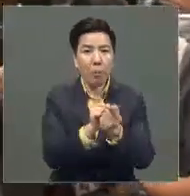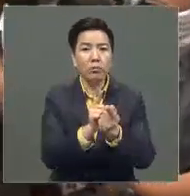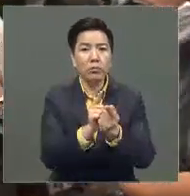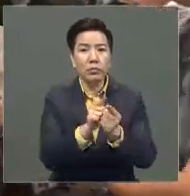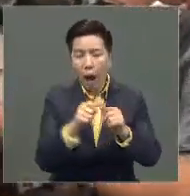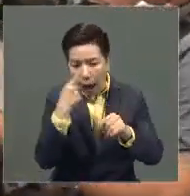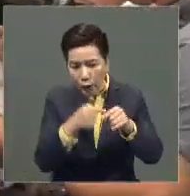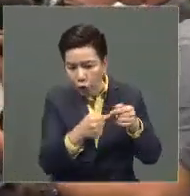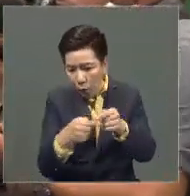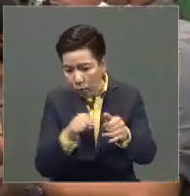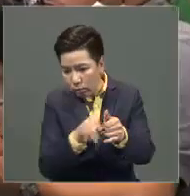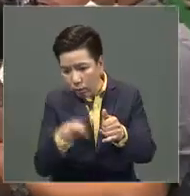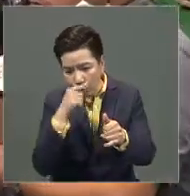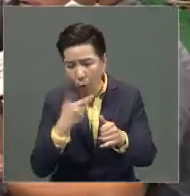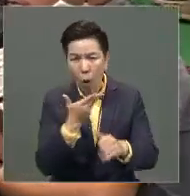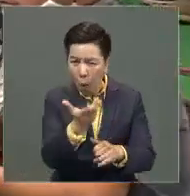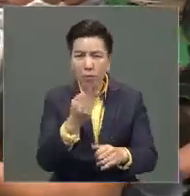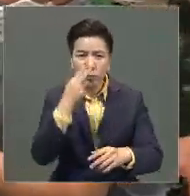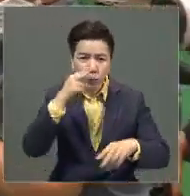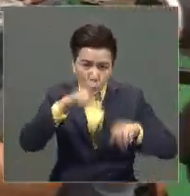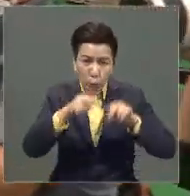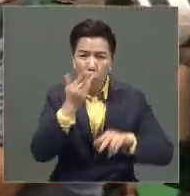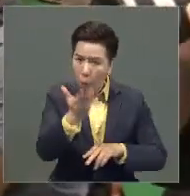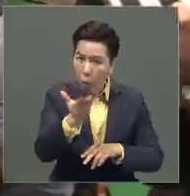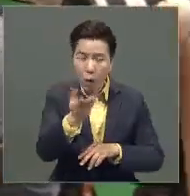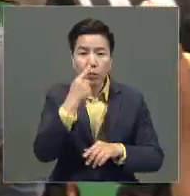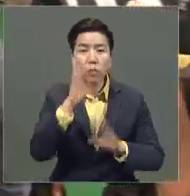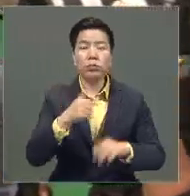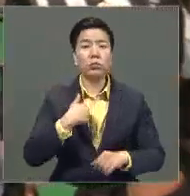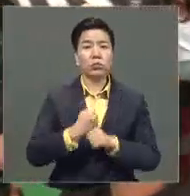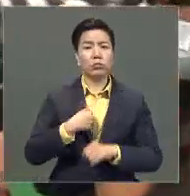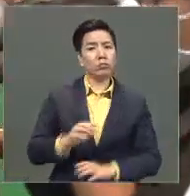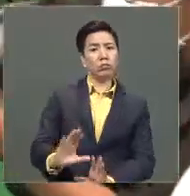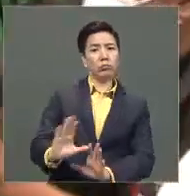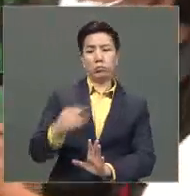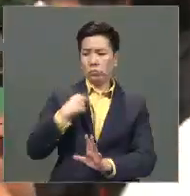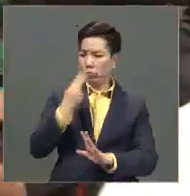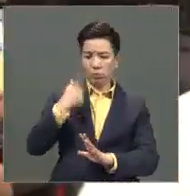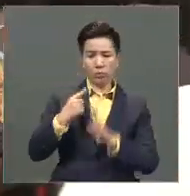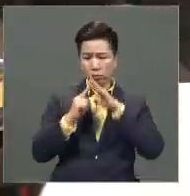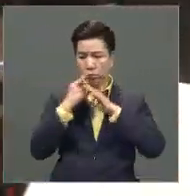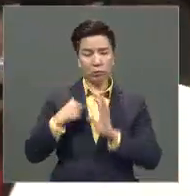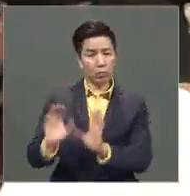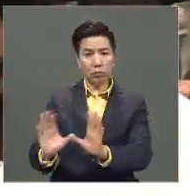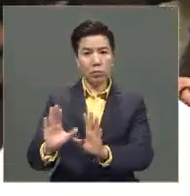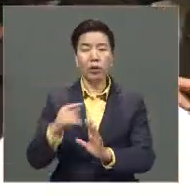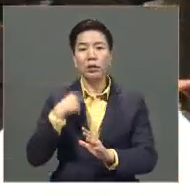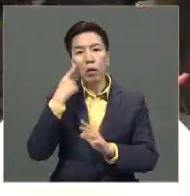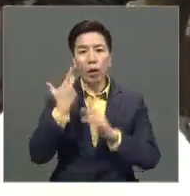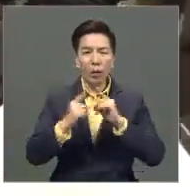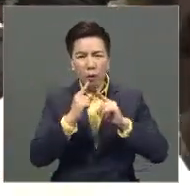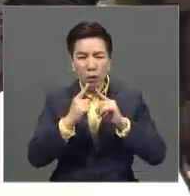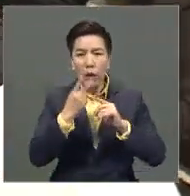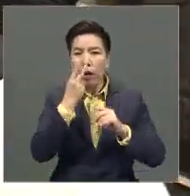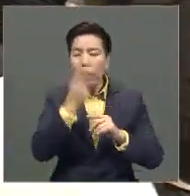ในการที่จะขอตรวจให้ได้แม้ว่าทางผู้ที่เข้ามาจะไม่ให้ความร่วมมือเลยทำ